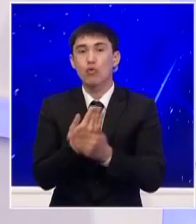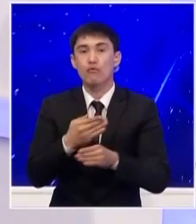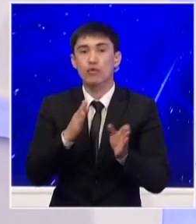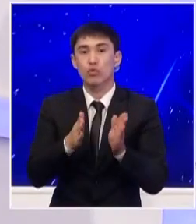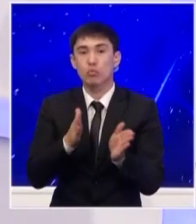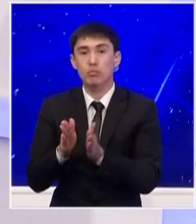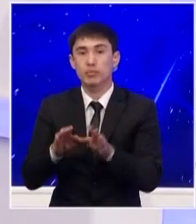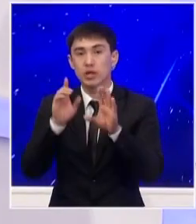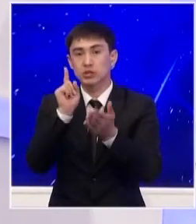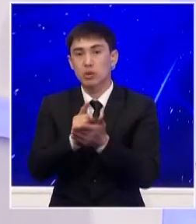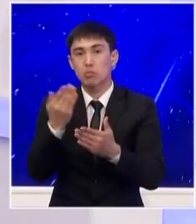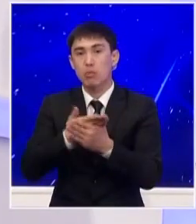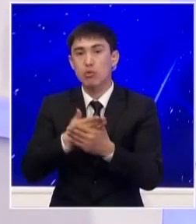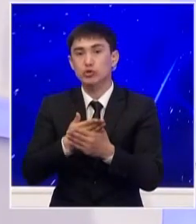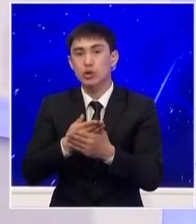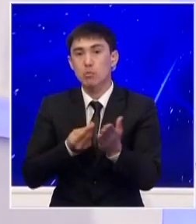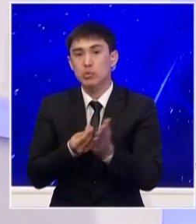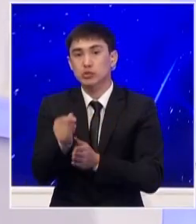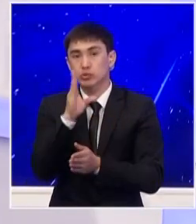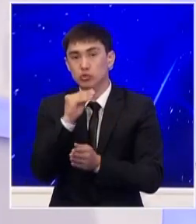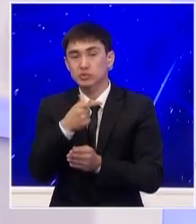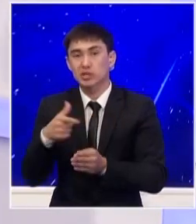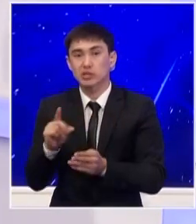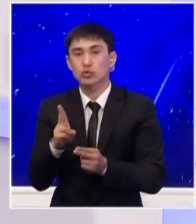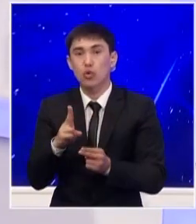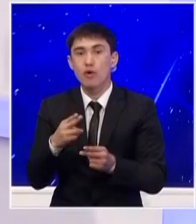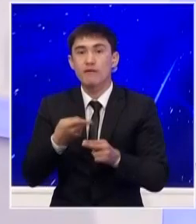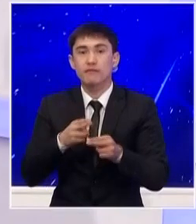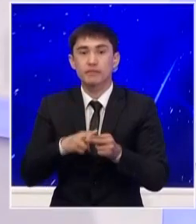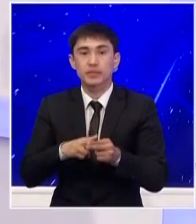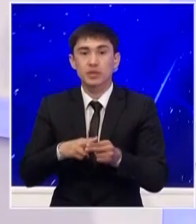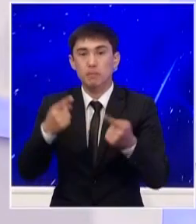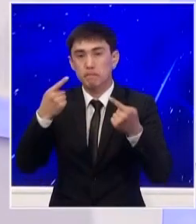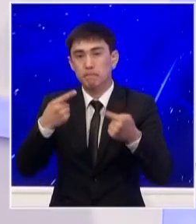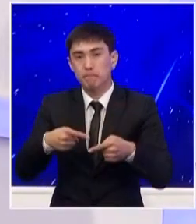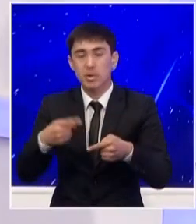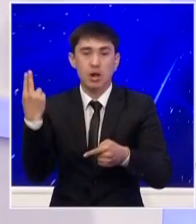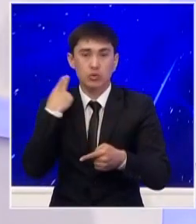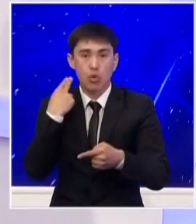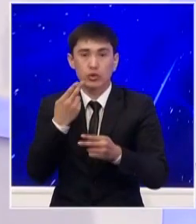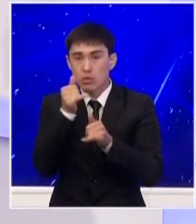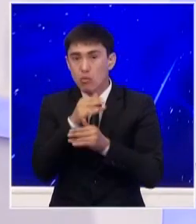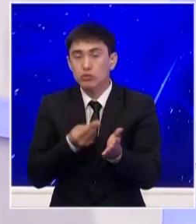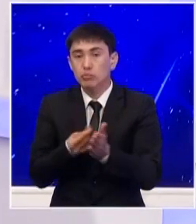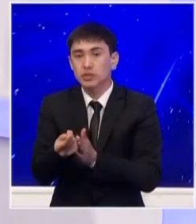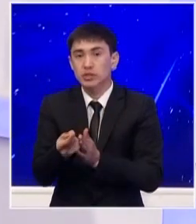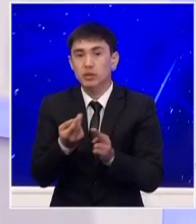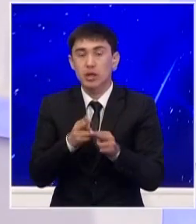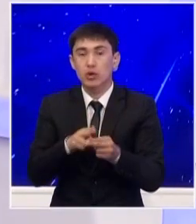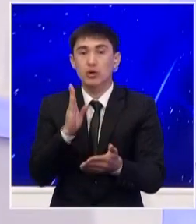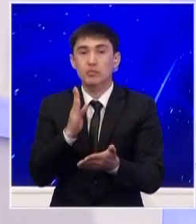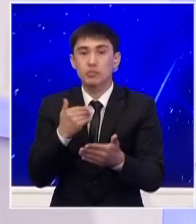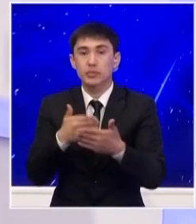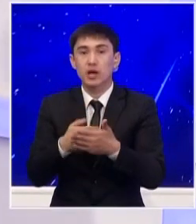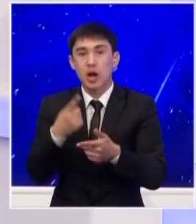должна помочь восстановить платежеспособность граждан, тех, кто в буквальном смысле погряз в долгах и не может по ним рассчитаться. Однако